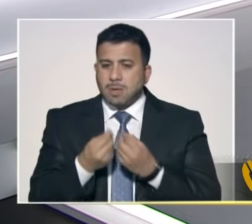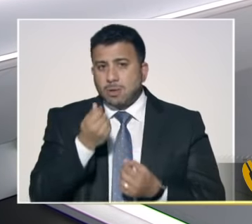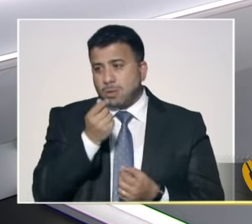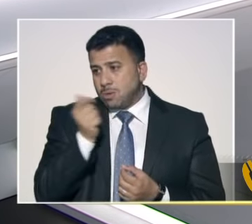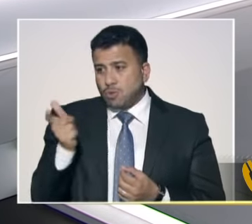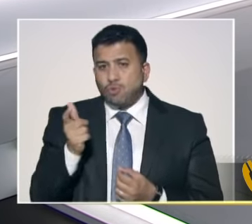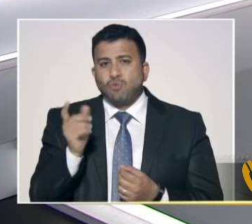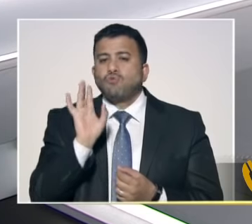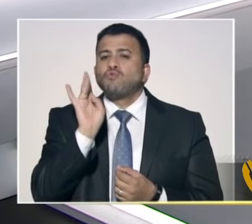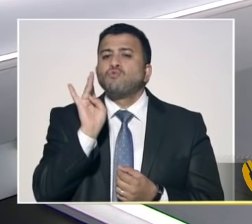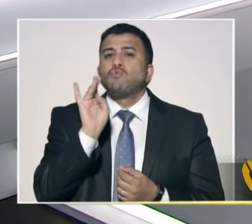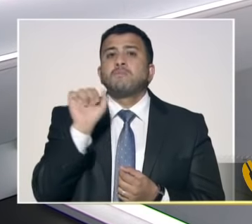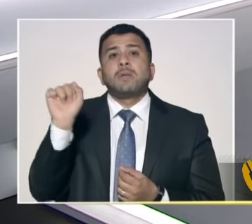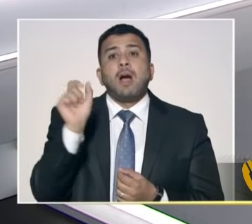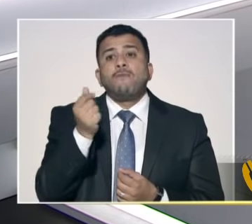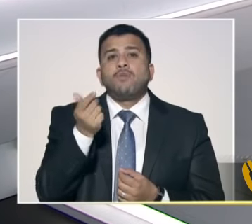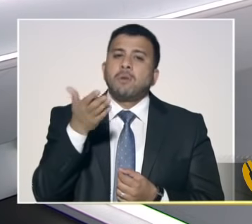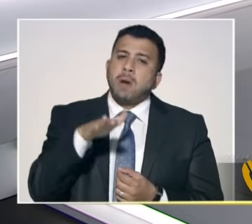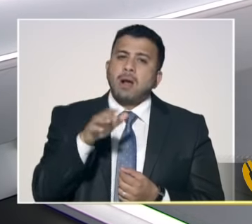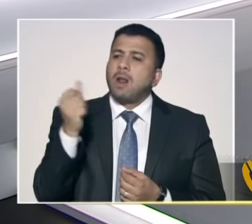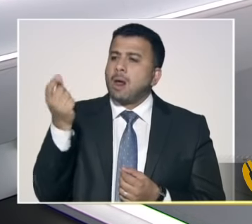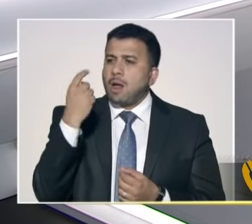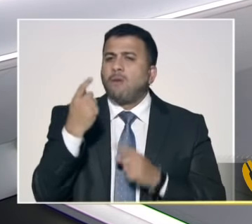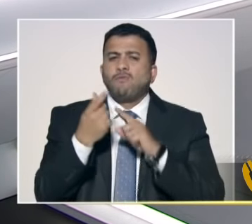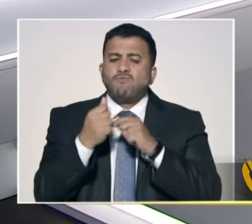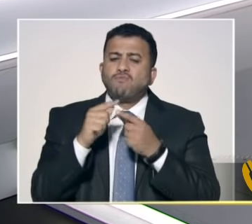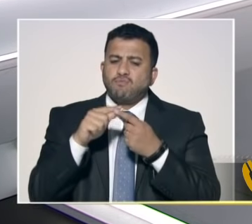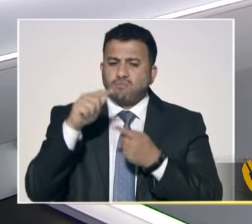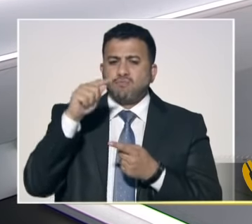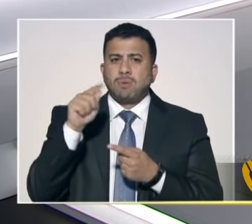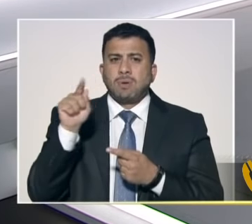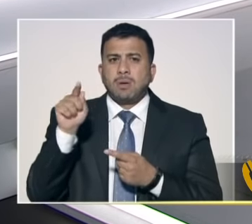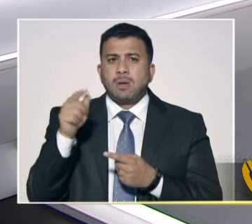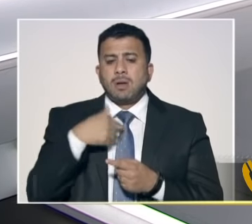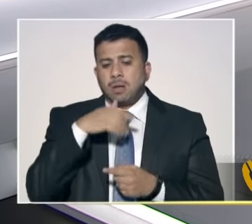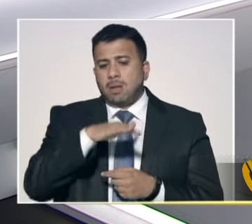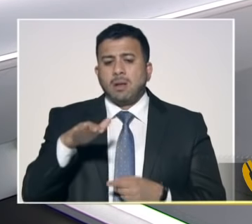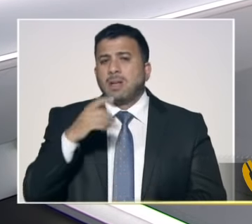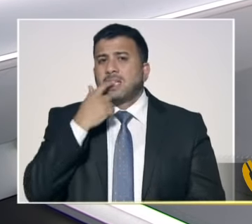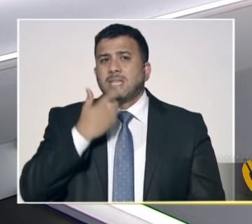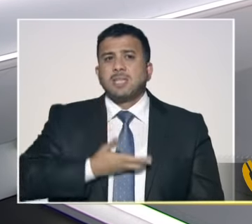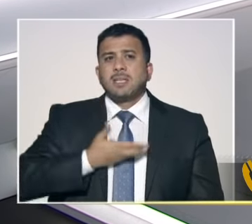يجوز أو لا يعني؟ وأنا عندي ولدين يعني. كم أعمارهم؟